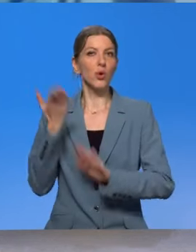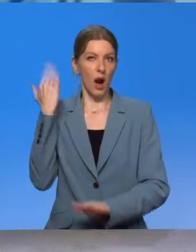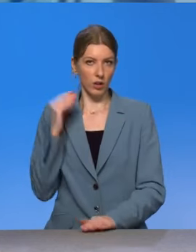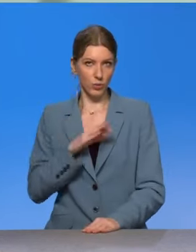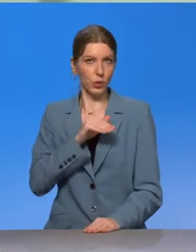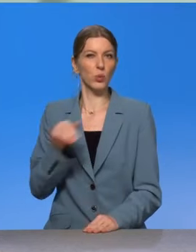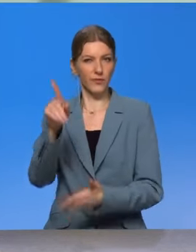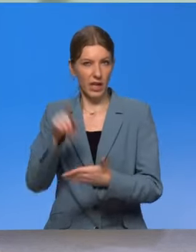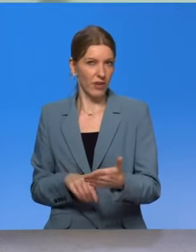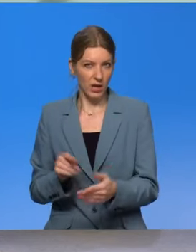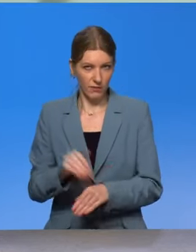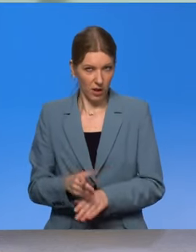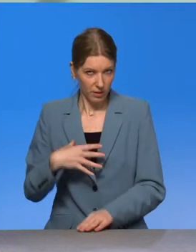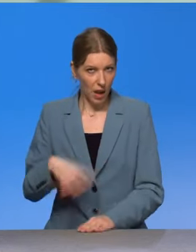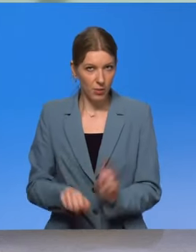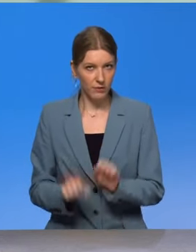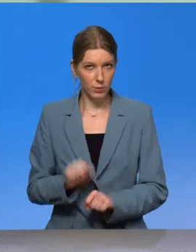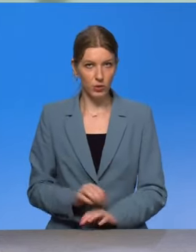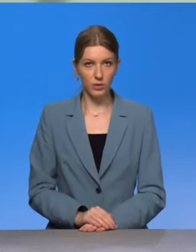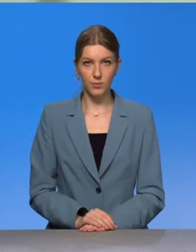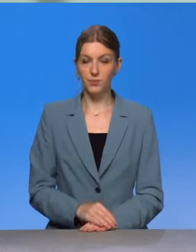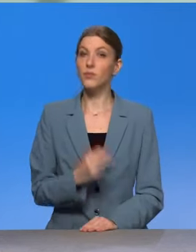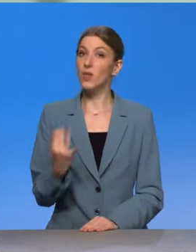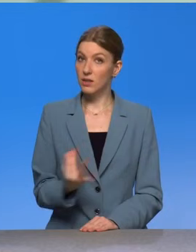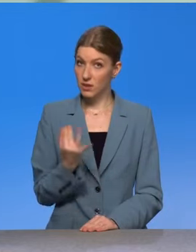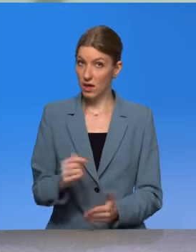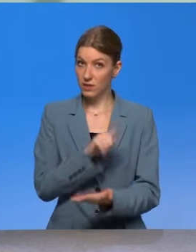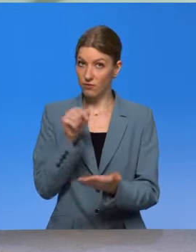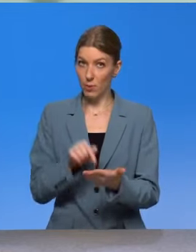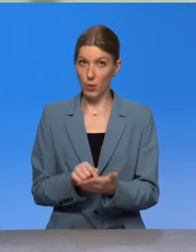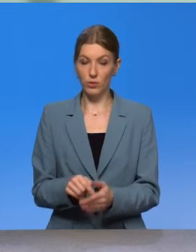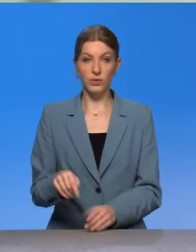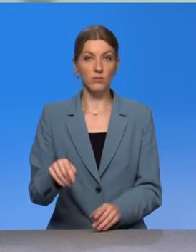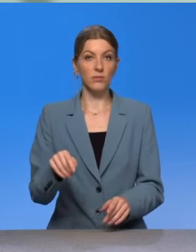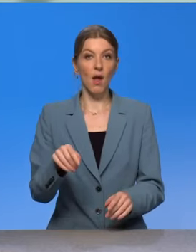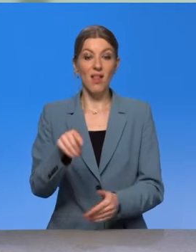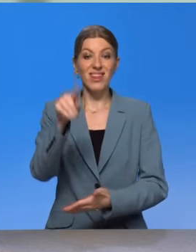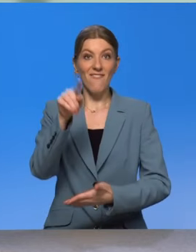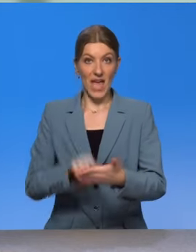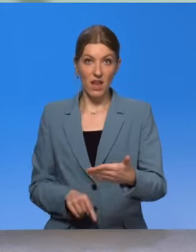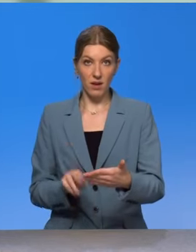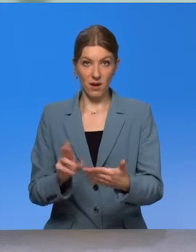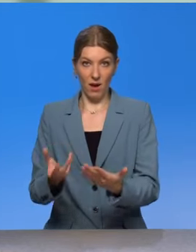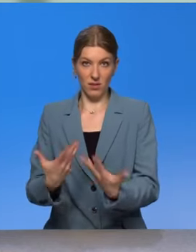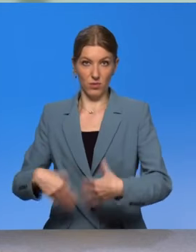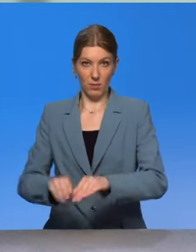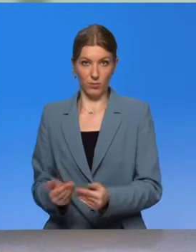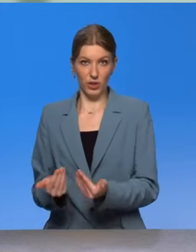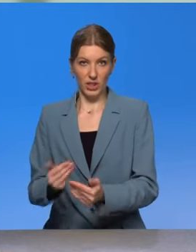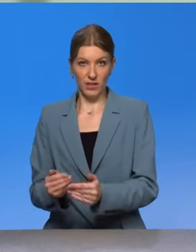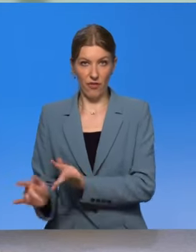нет? Ну, интересный вопрос, потому что доверие как таковое, как социальный феномен, да, оно у нас очень сложное,